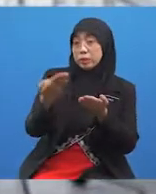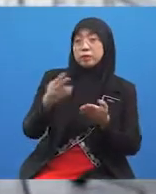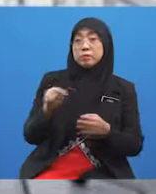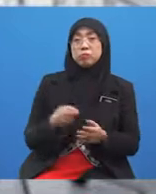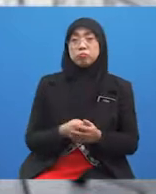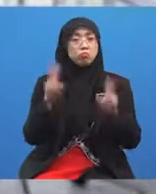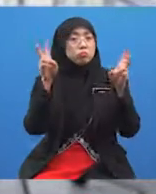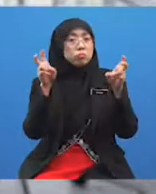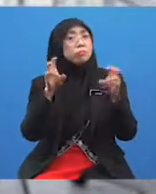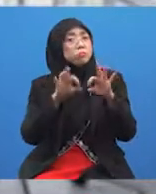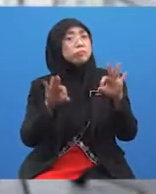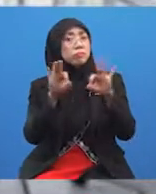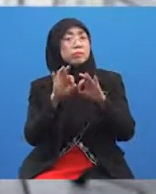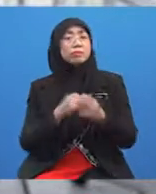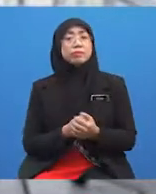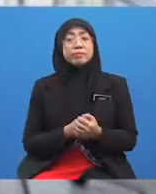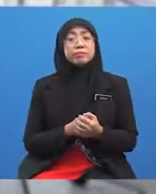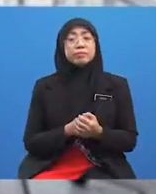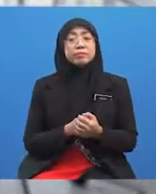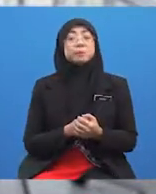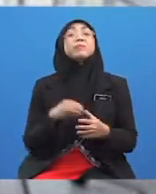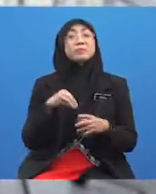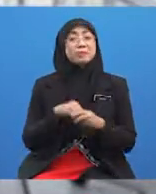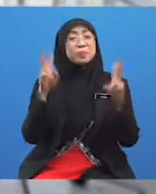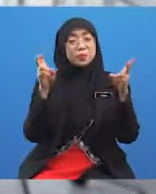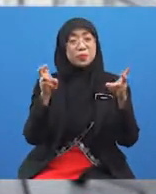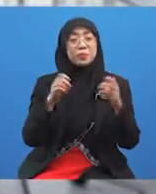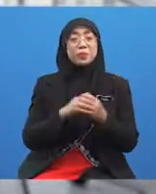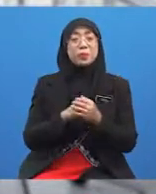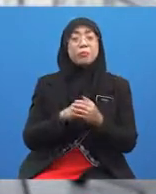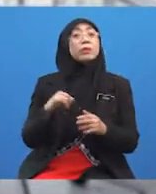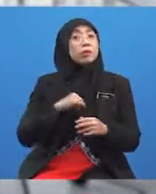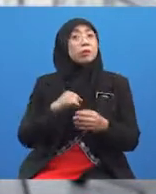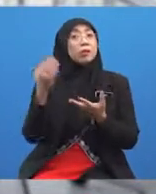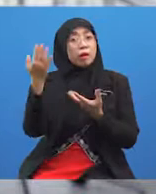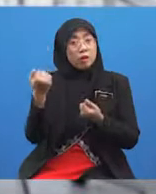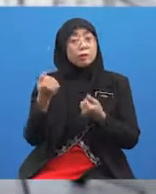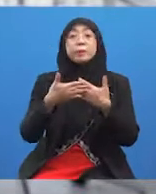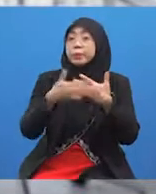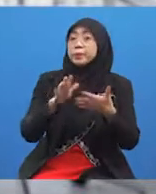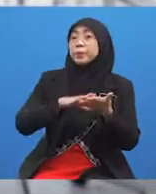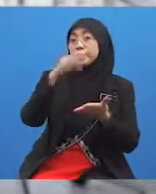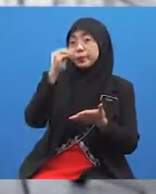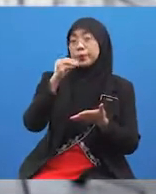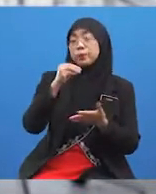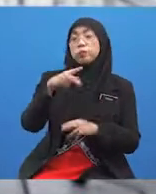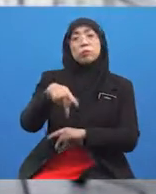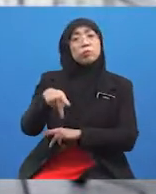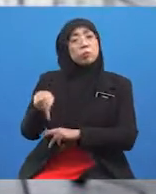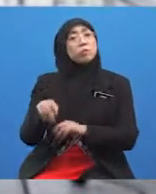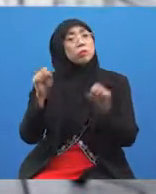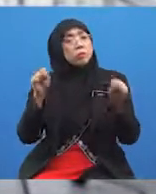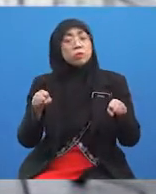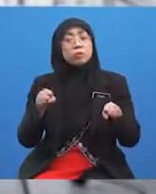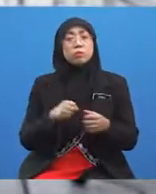sangat penting pelajar. Dalam tajuk ini, Cikgu berharap selepas pembelajaran, pelajar-pelajar akan